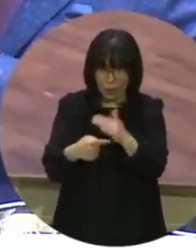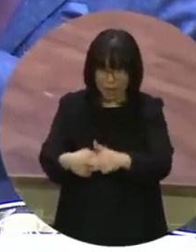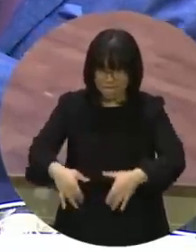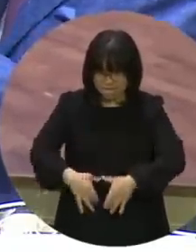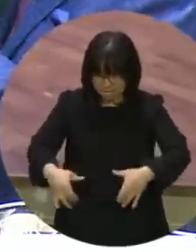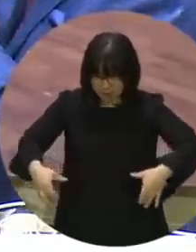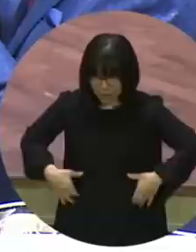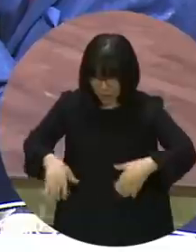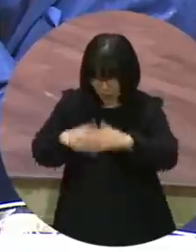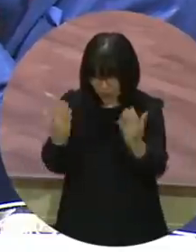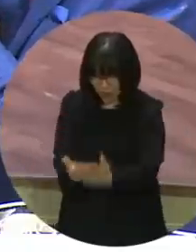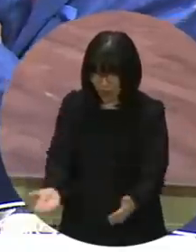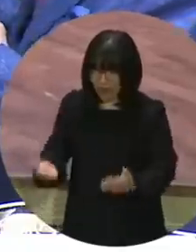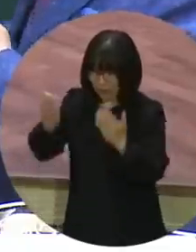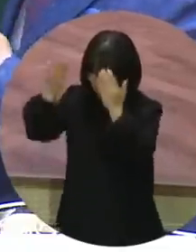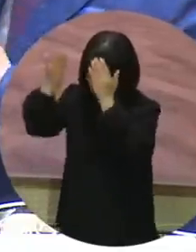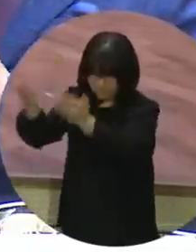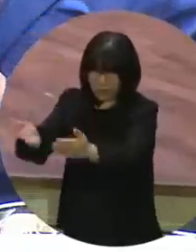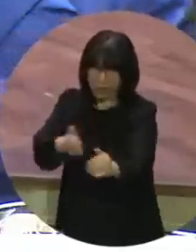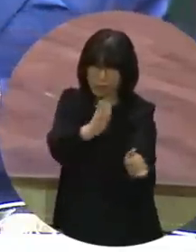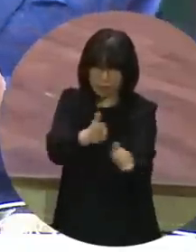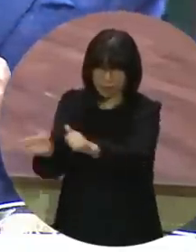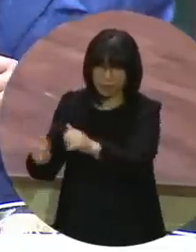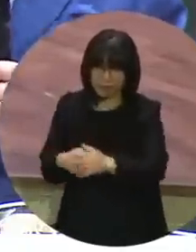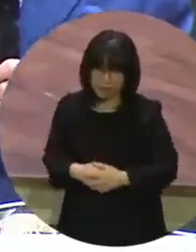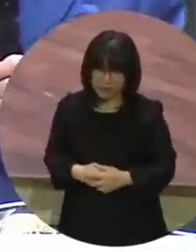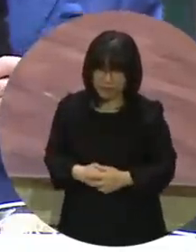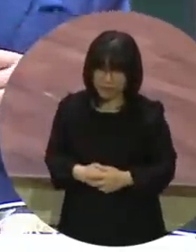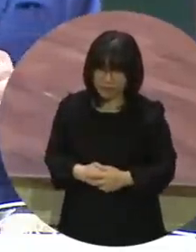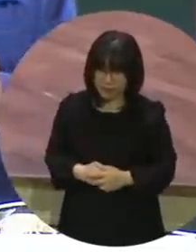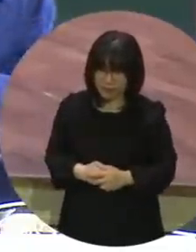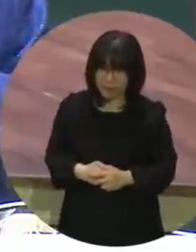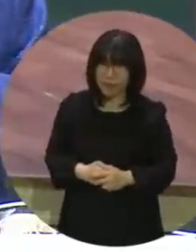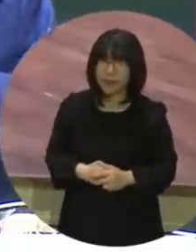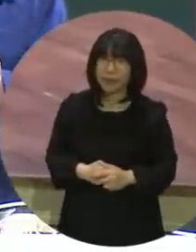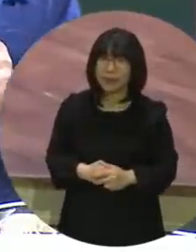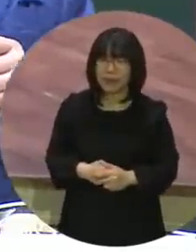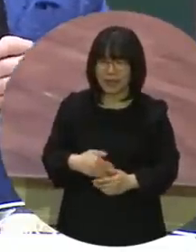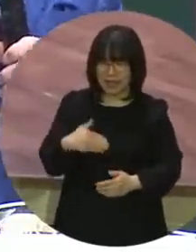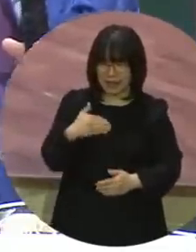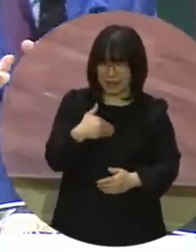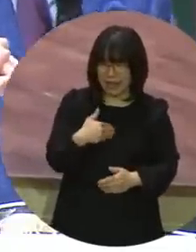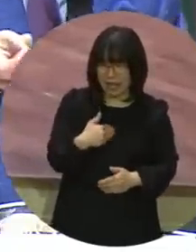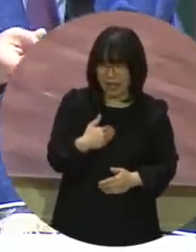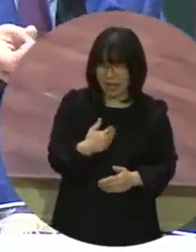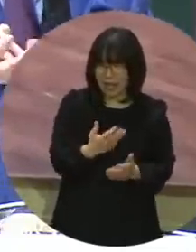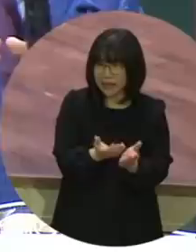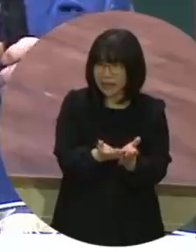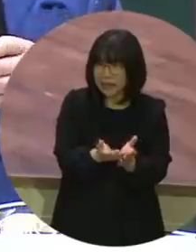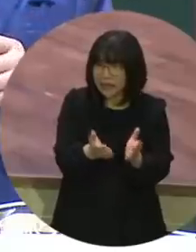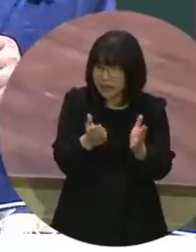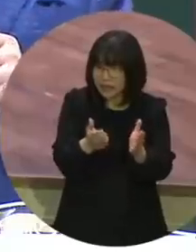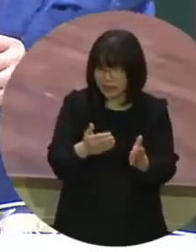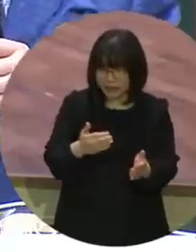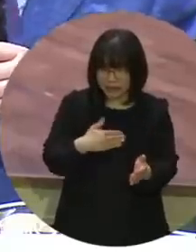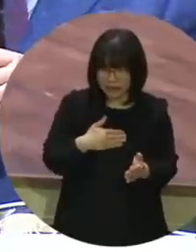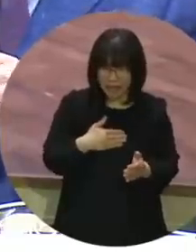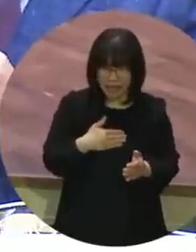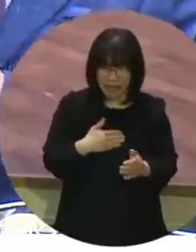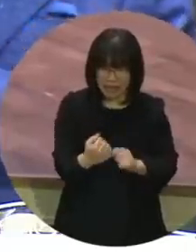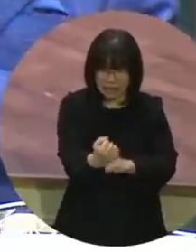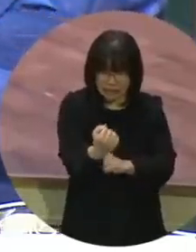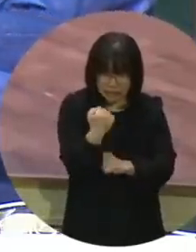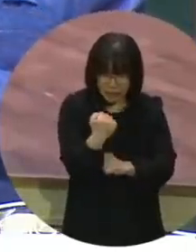올인 올아웃 해보시기 바랍니다. 내 스케일로 살아와서 남은 게 뭐예요? 내